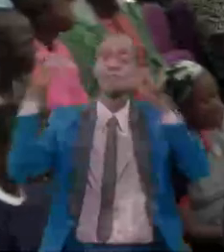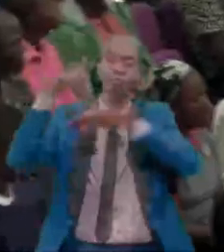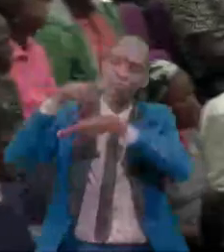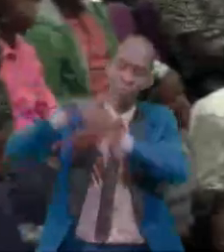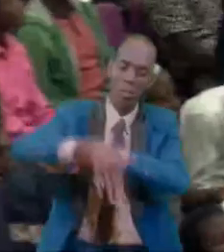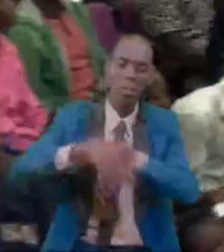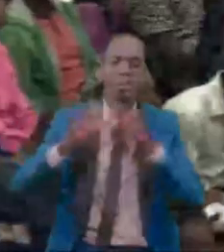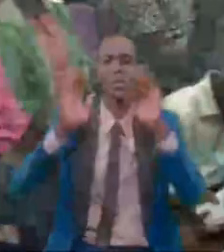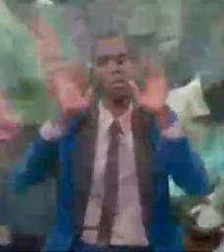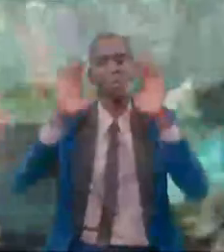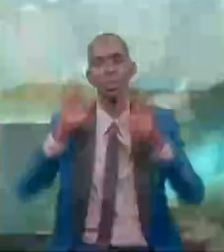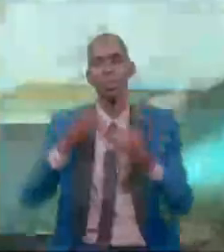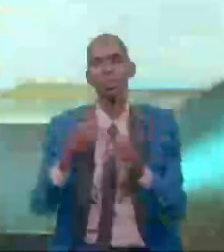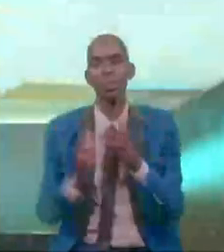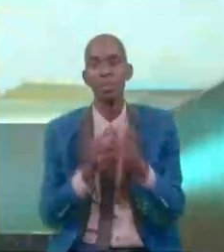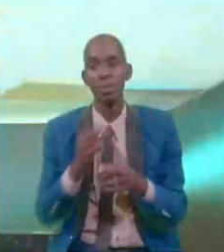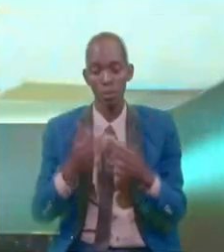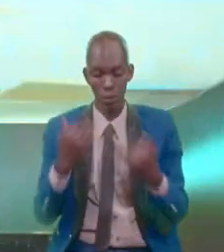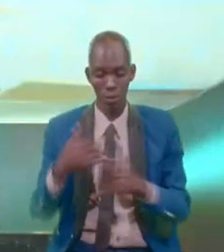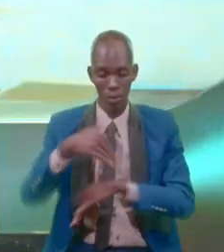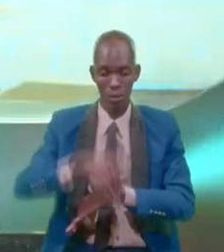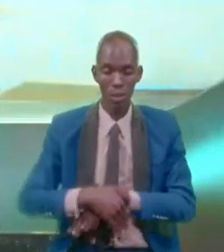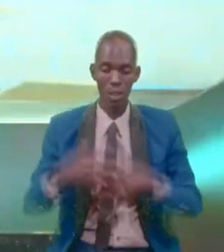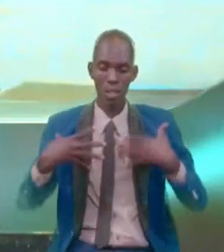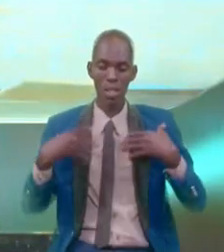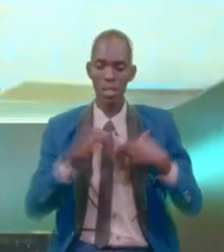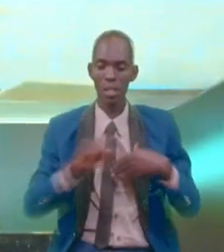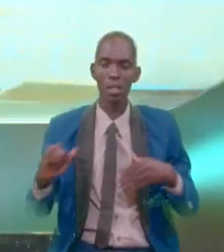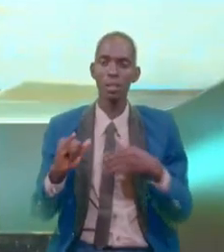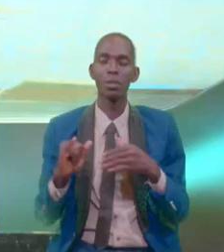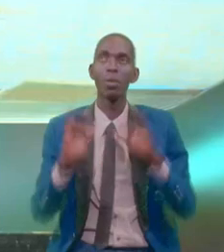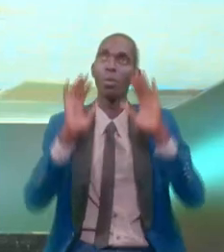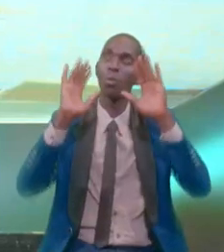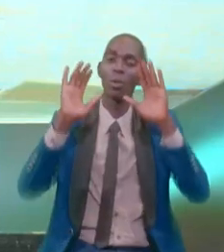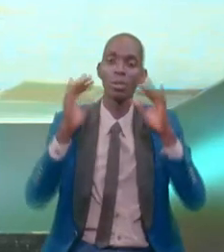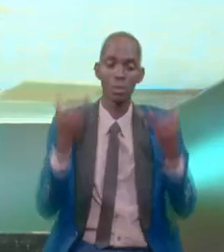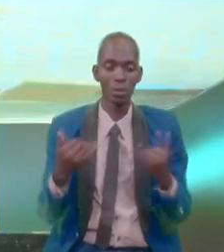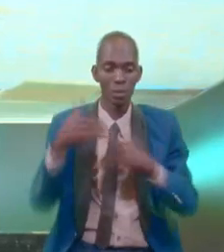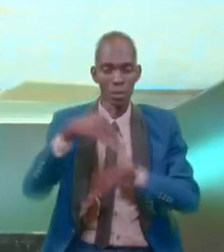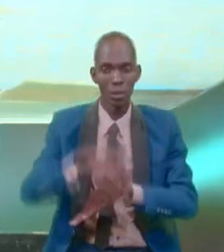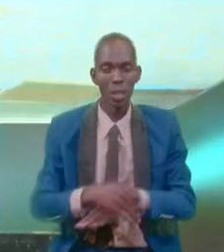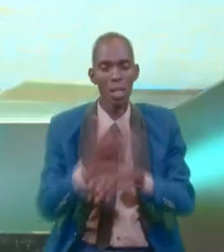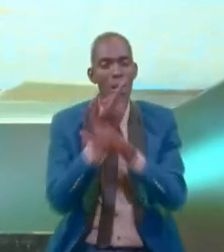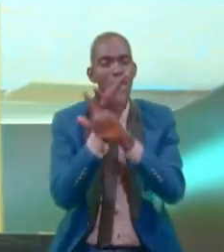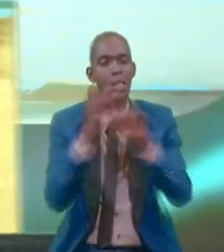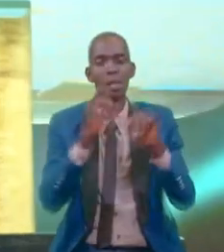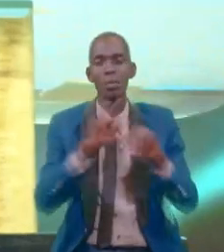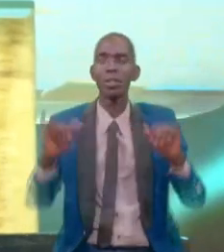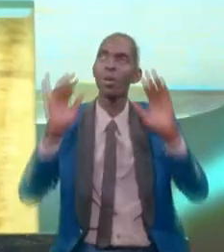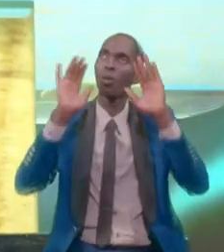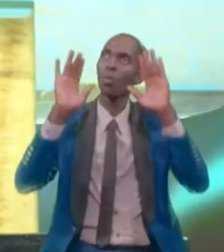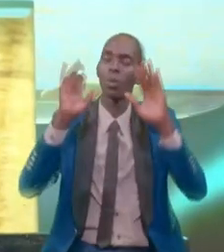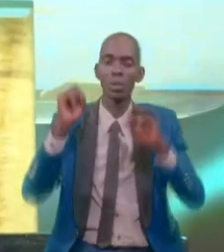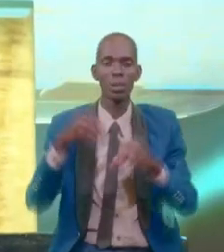Les merveilles envoyées du ciel ce soir, les merveilles de guérison pour vous ce soir, les merveilles